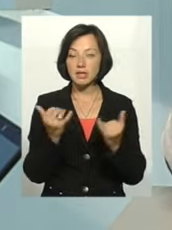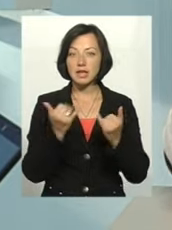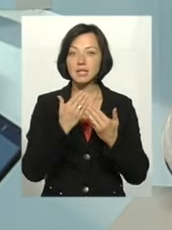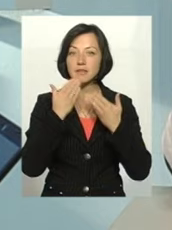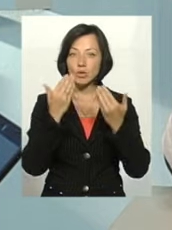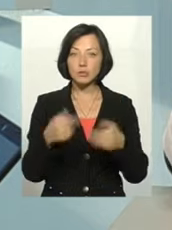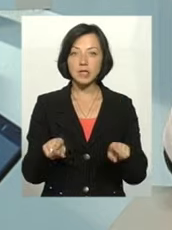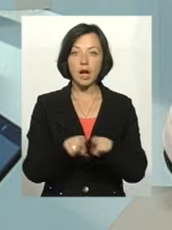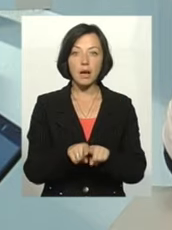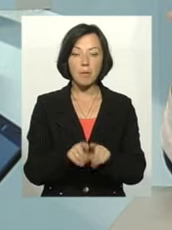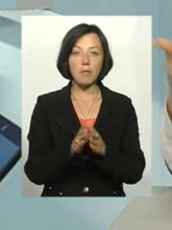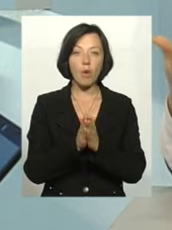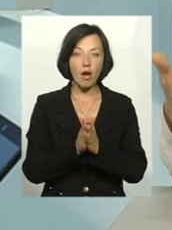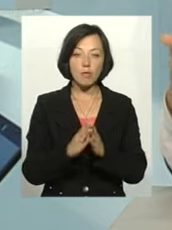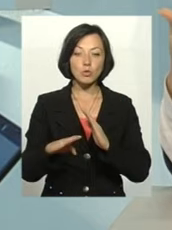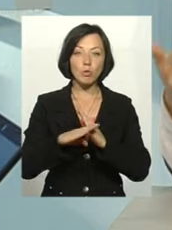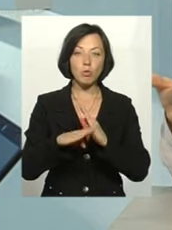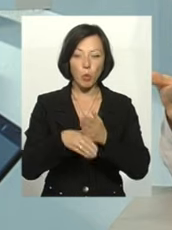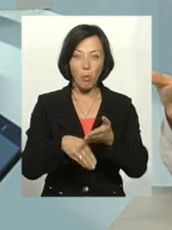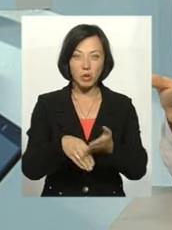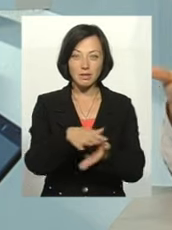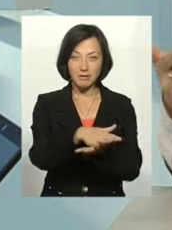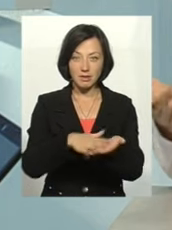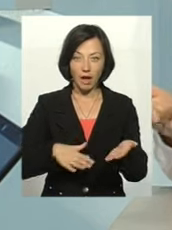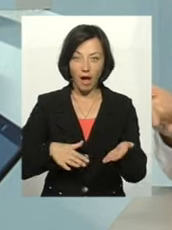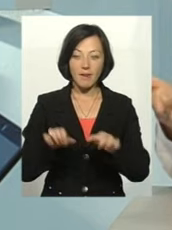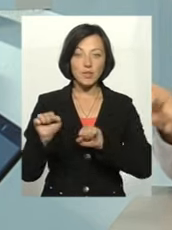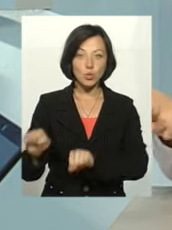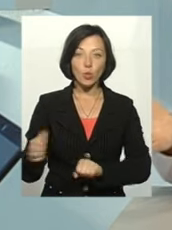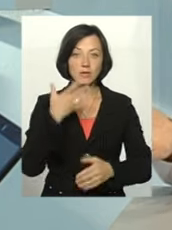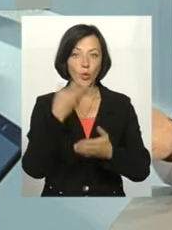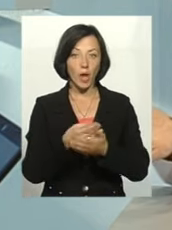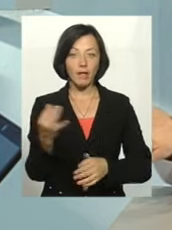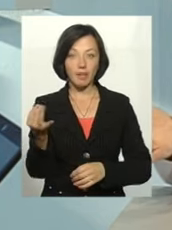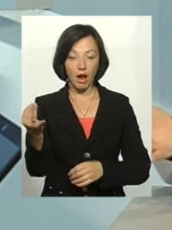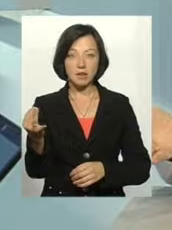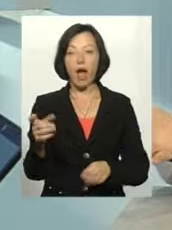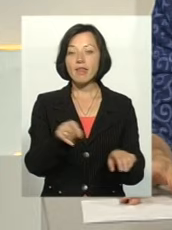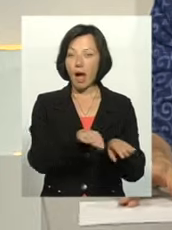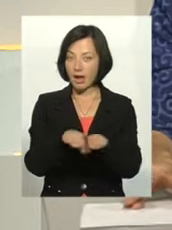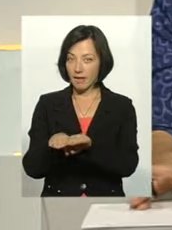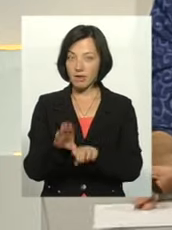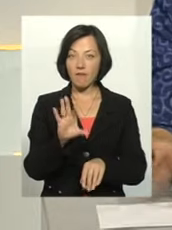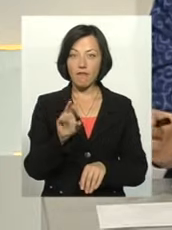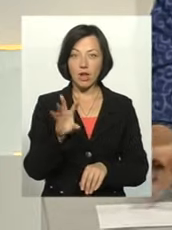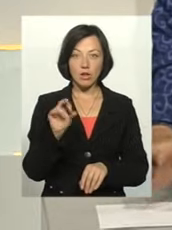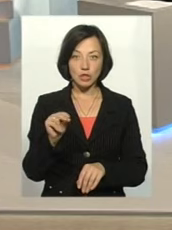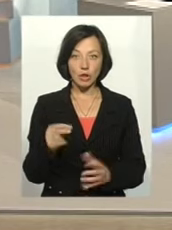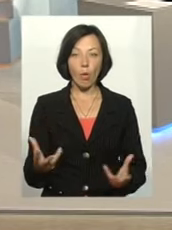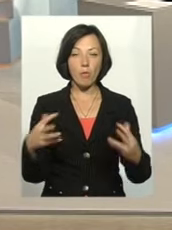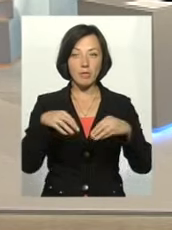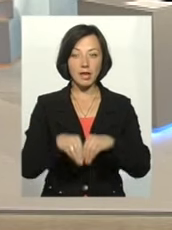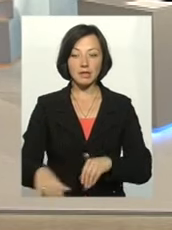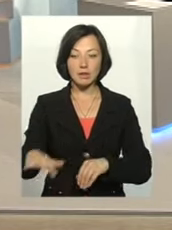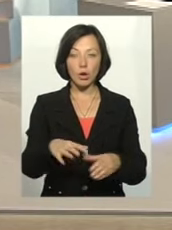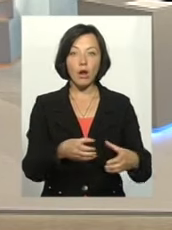із таким проханням, щоб допомогти їм і надалі відстоювати свої інтереси. Тобто на рівні Волочиська об'єднана